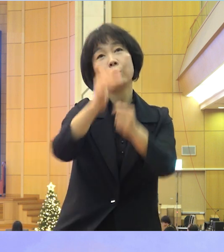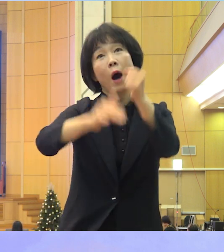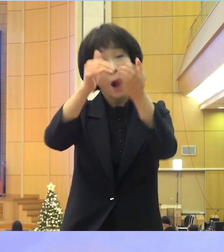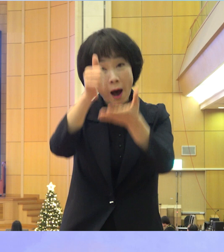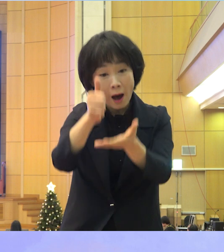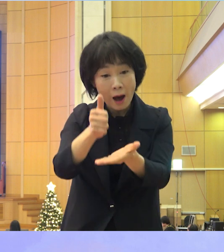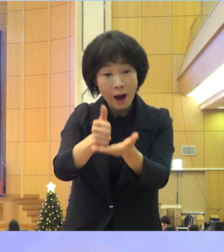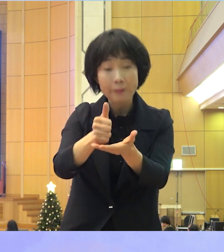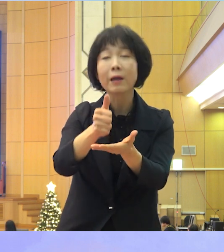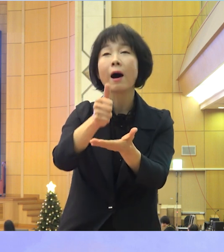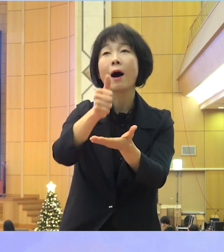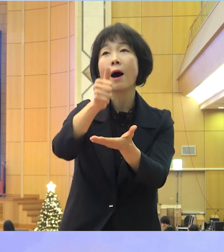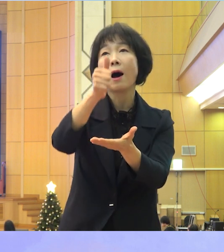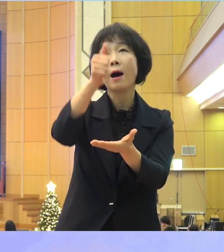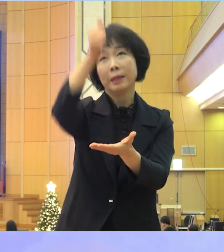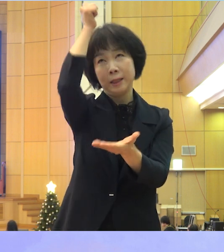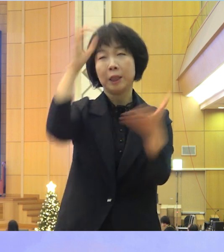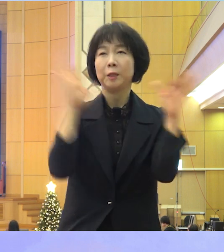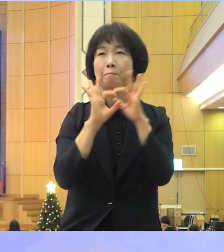주